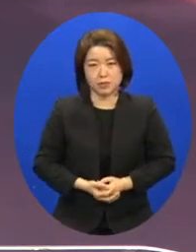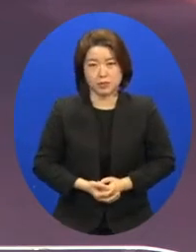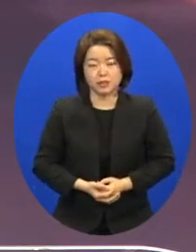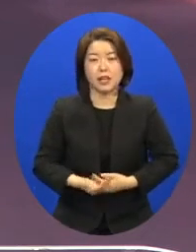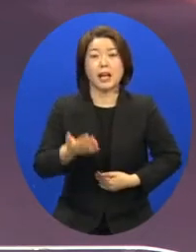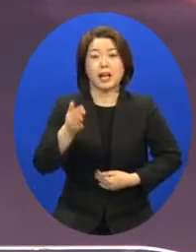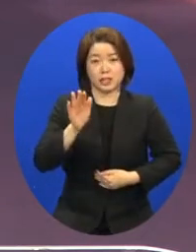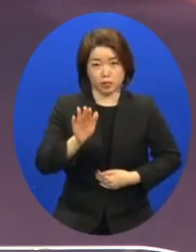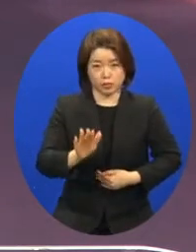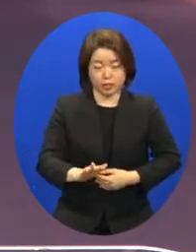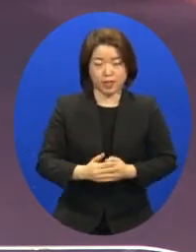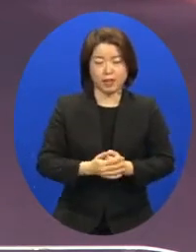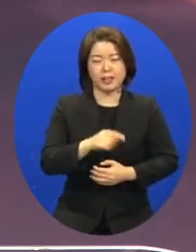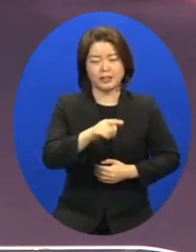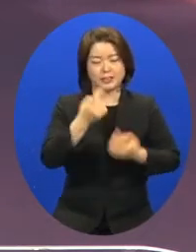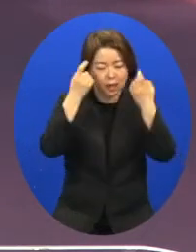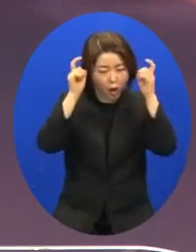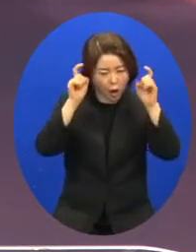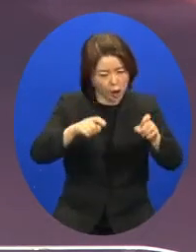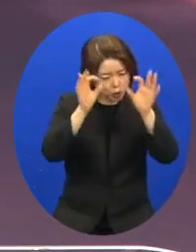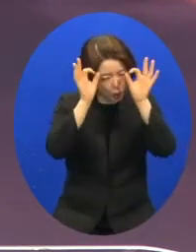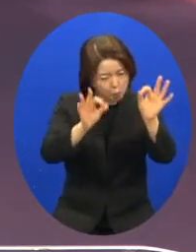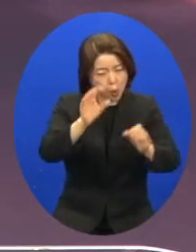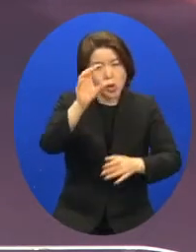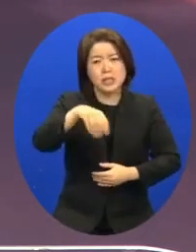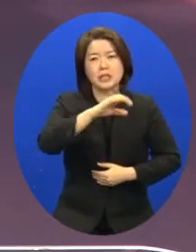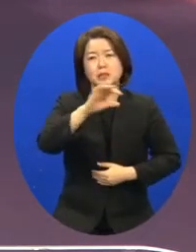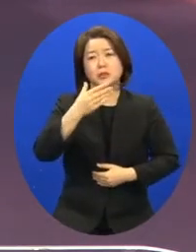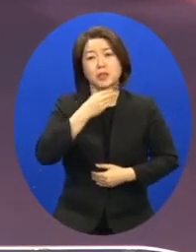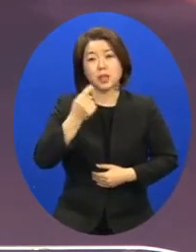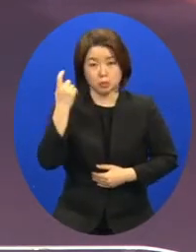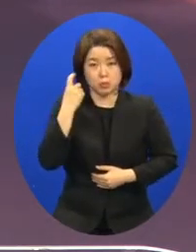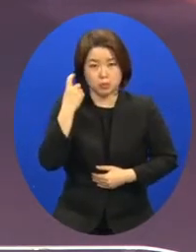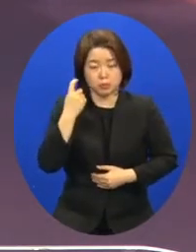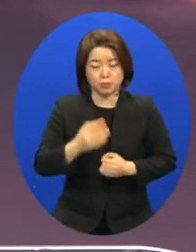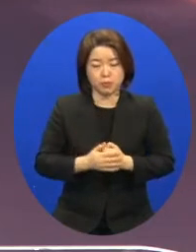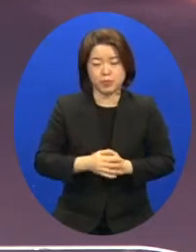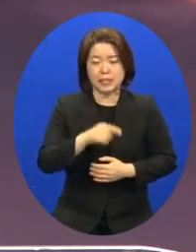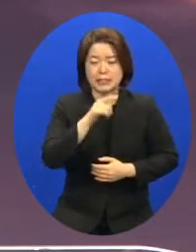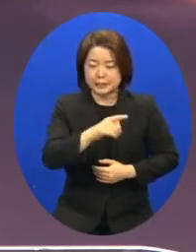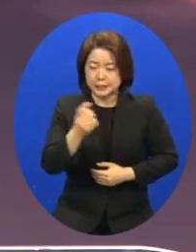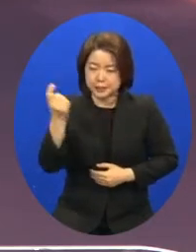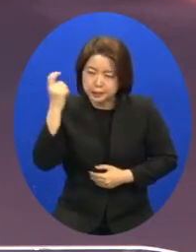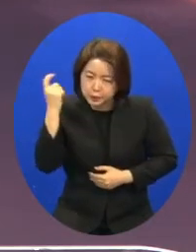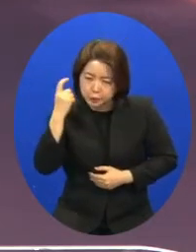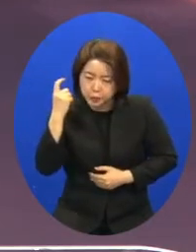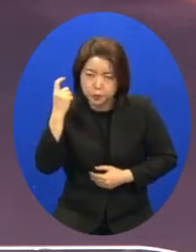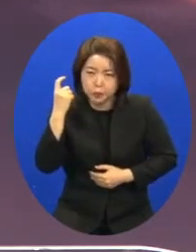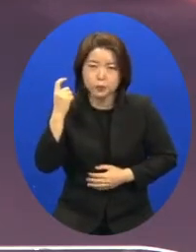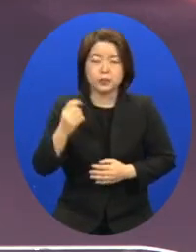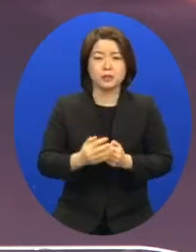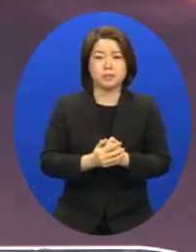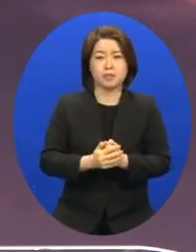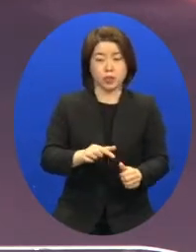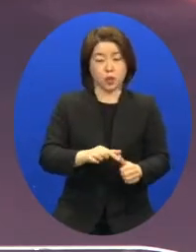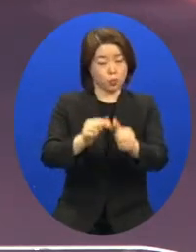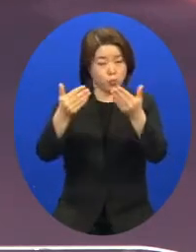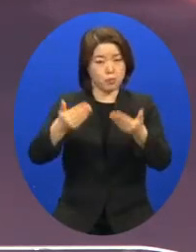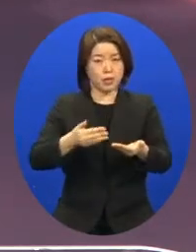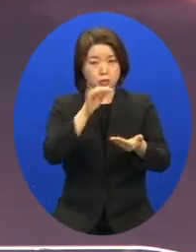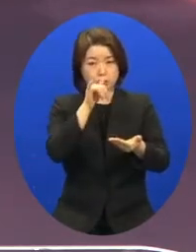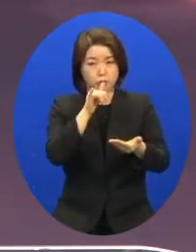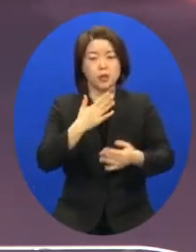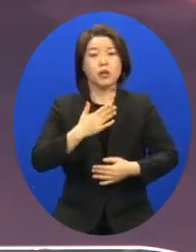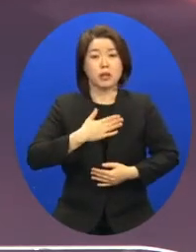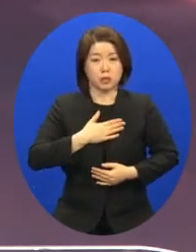그런데 그 어리석어 보이는 십자가의 복음, 그 복음을 듣고 구원받은 거예요.